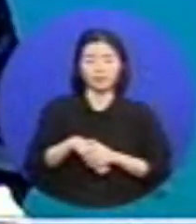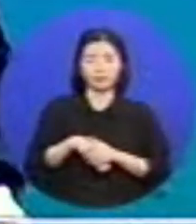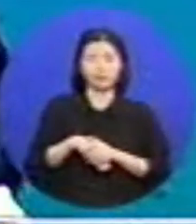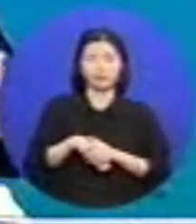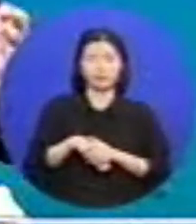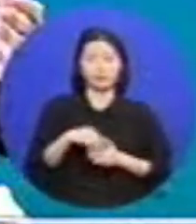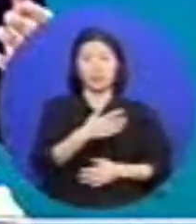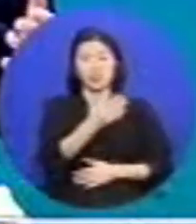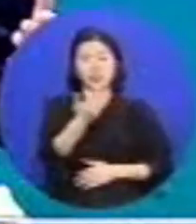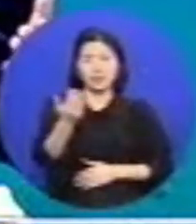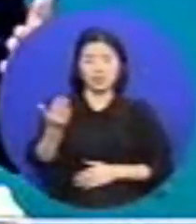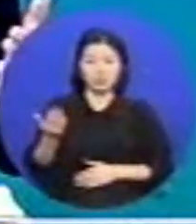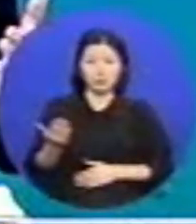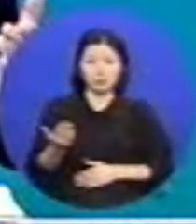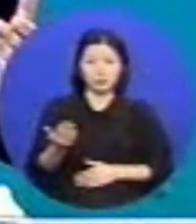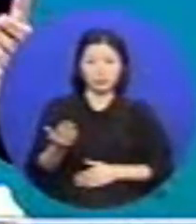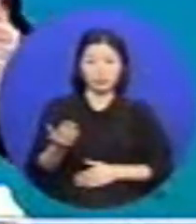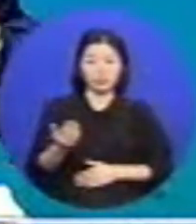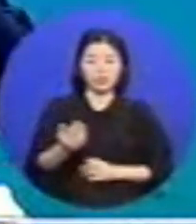여러분,